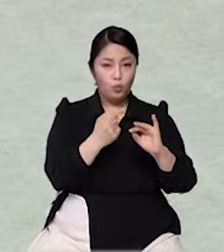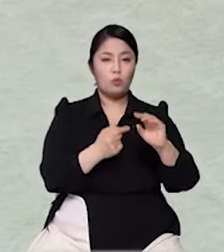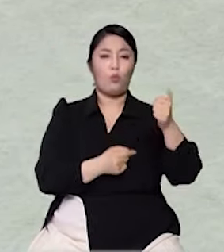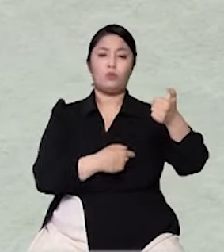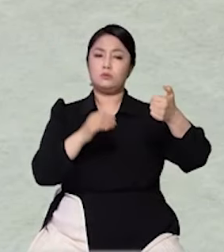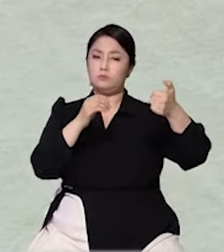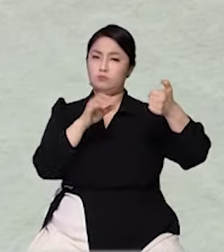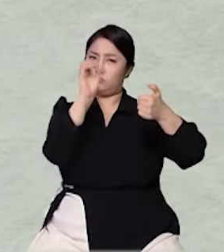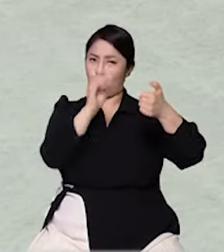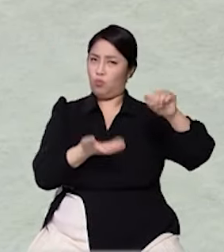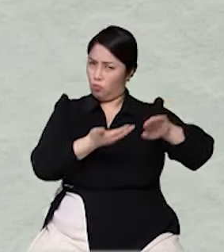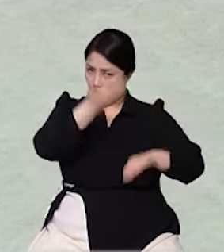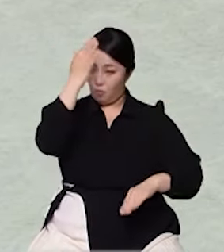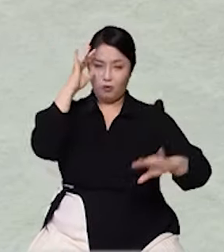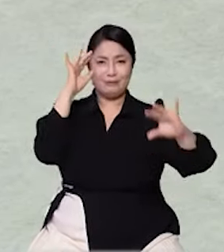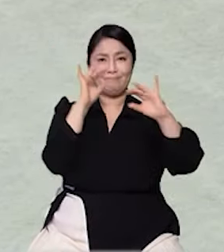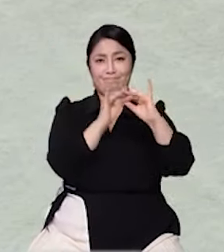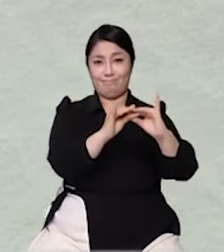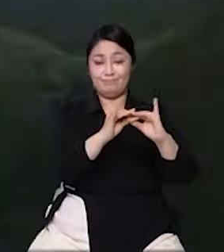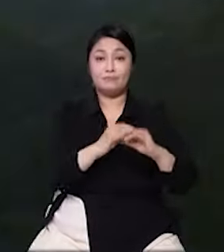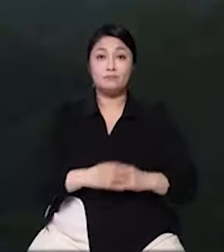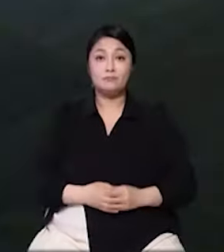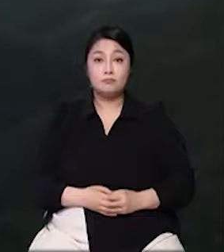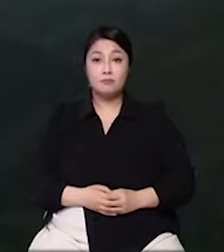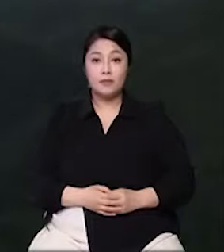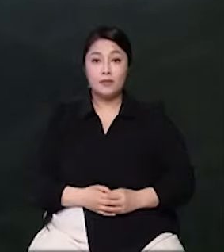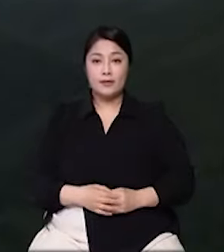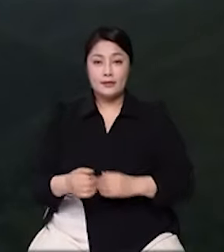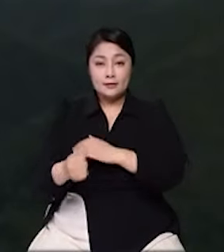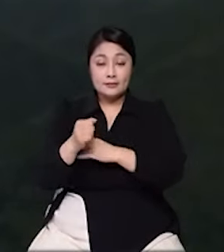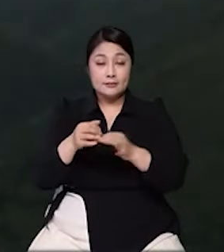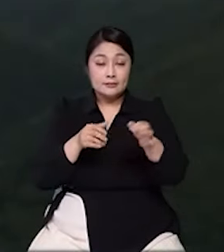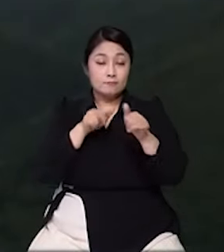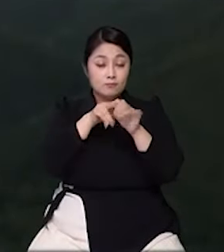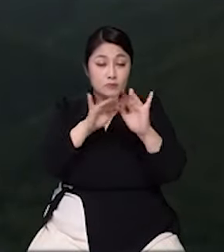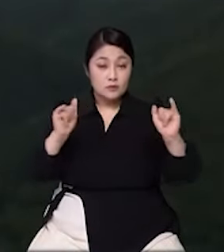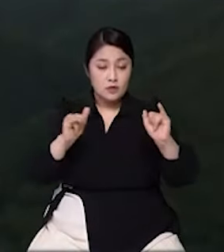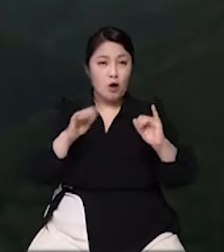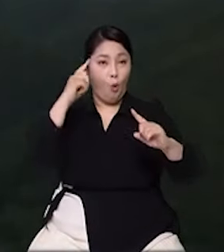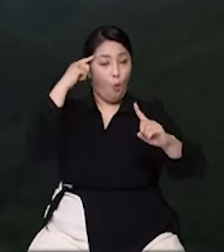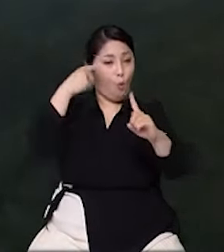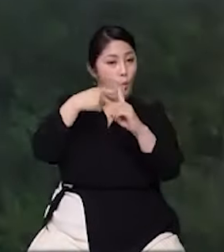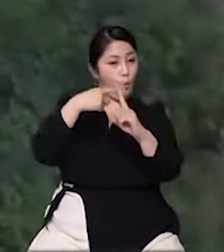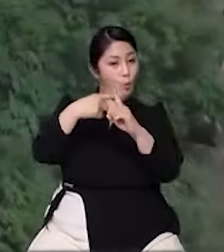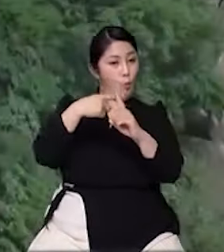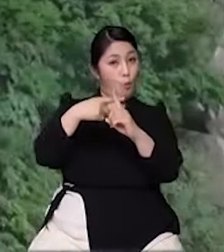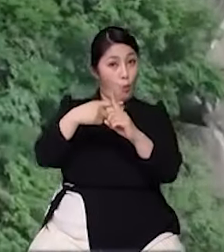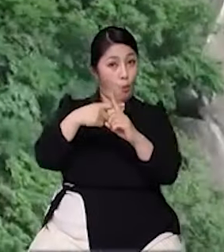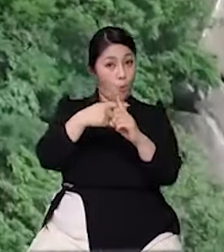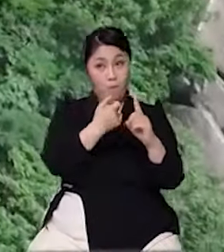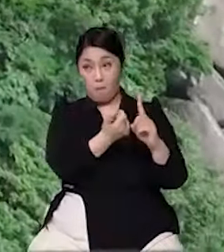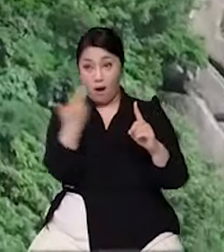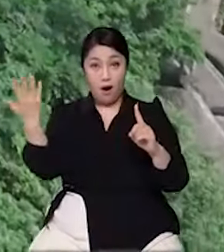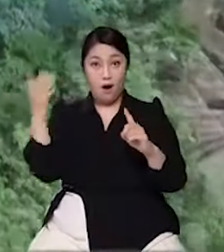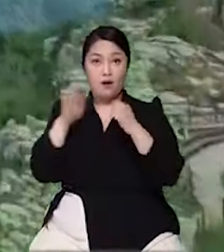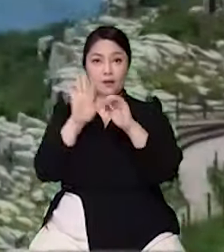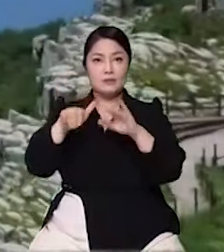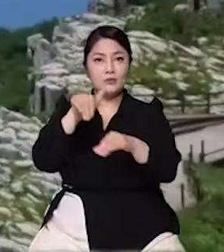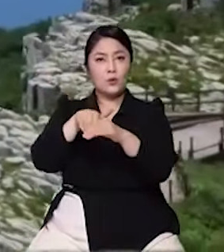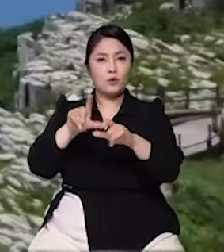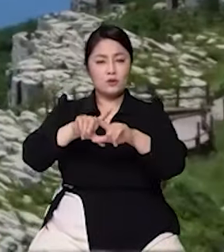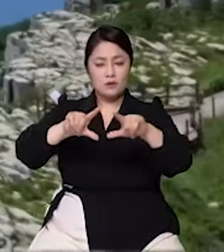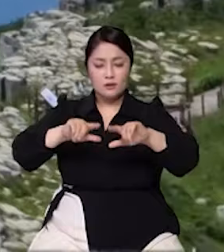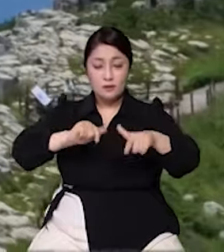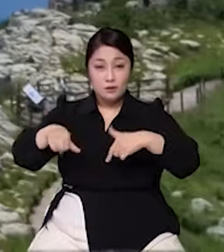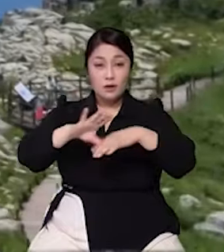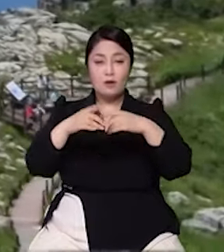넘는 찬 석류를 보였습니다 유력시 자 부부들이 잇따라 긍정적인 목소리를 내면서 이번 선거의 또 다른